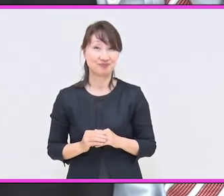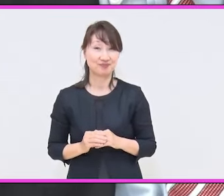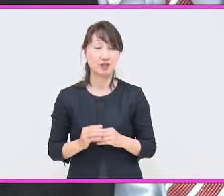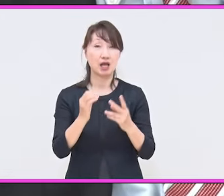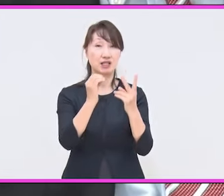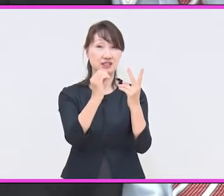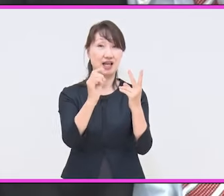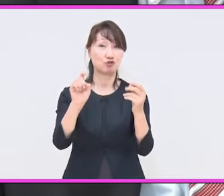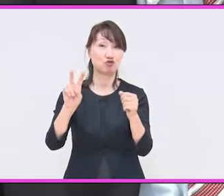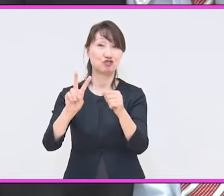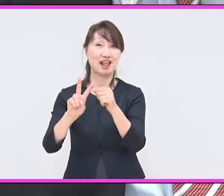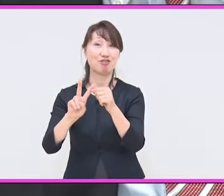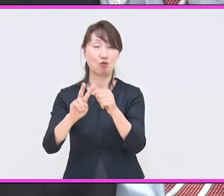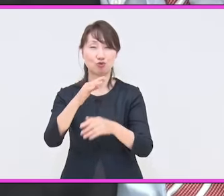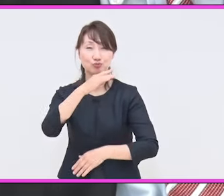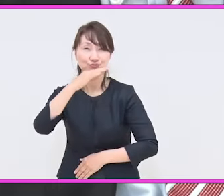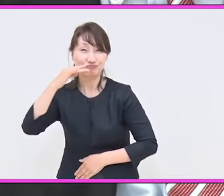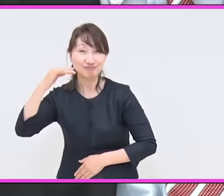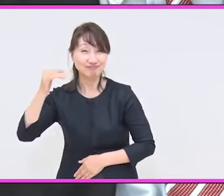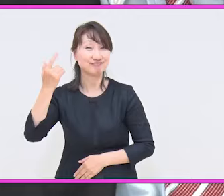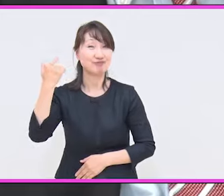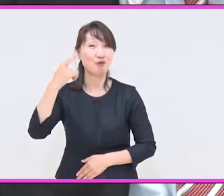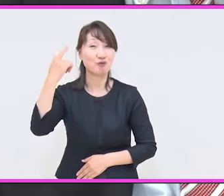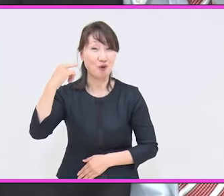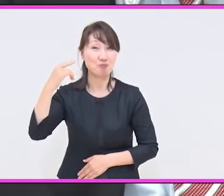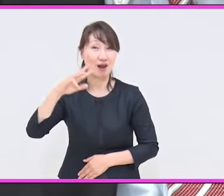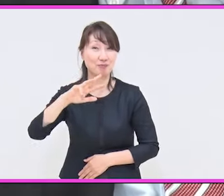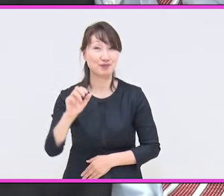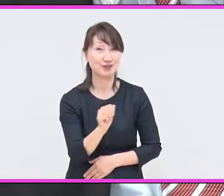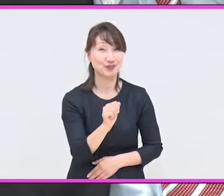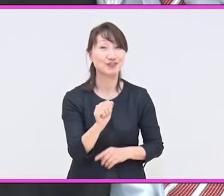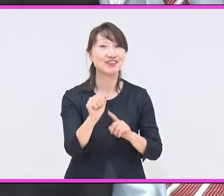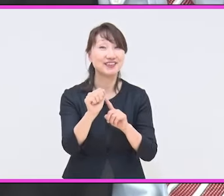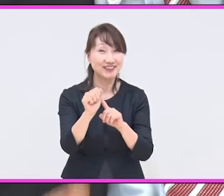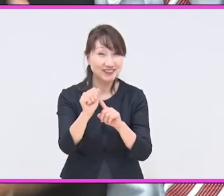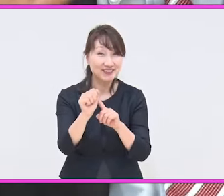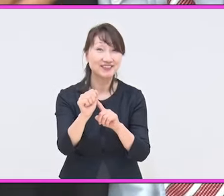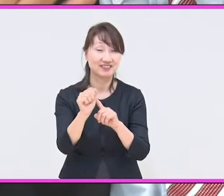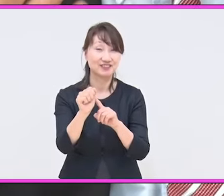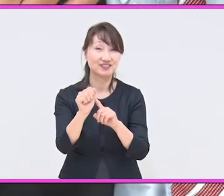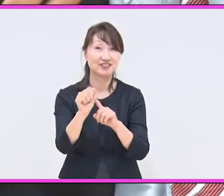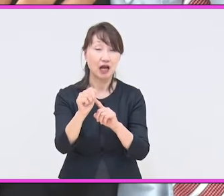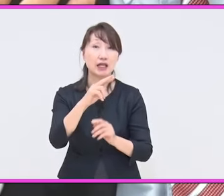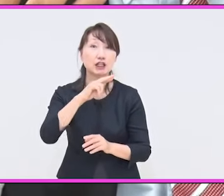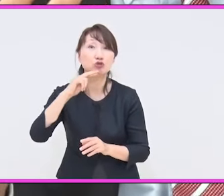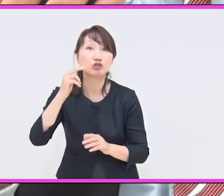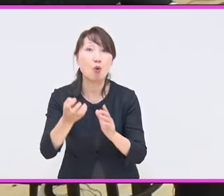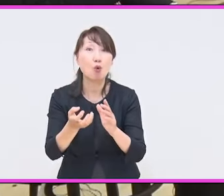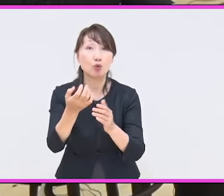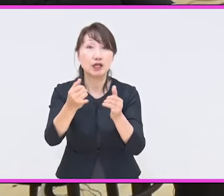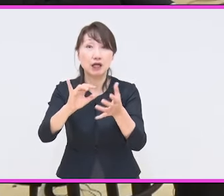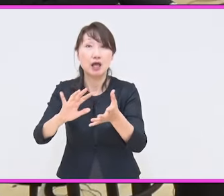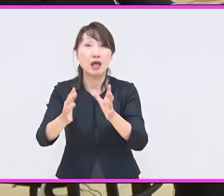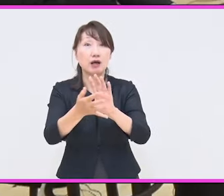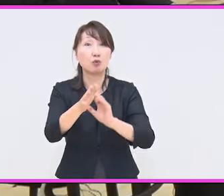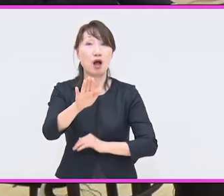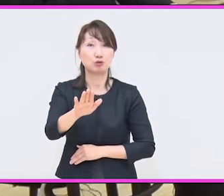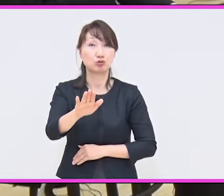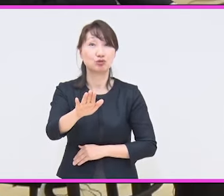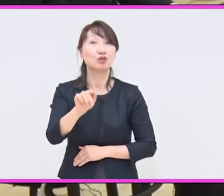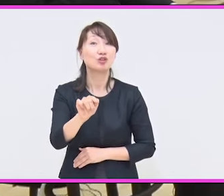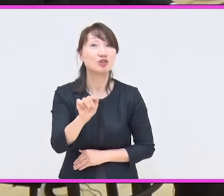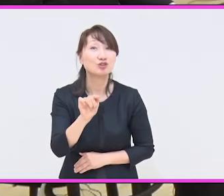ど、2012年のこの素晴らしいロンドンパラリンピックで、まあ、イギリスで起こったその社会変革というかソーシャルイ